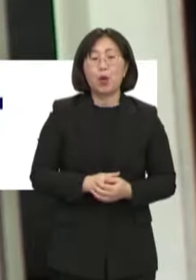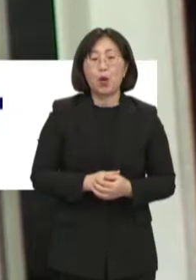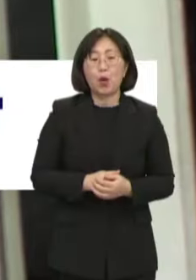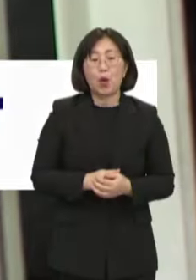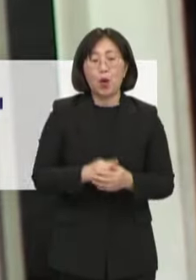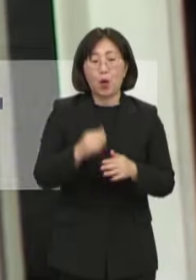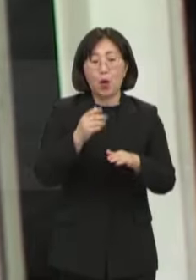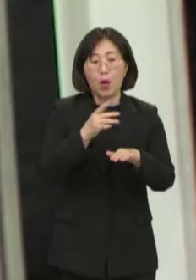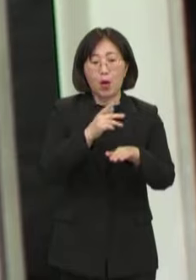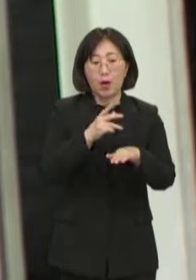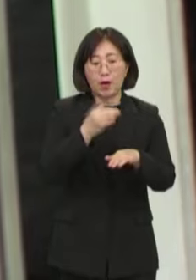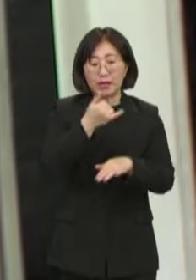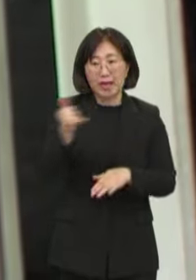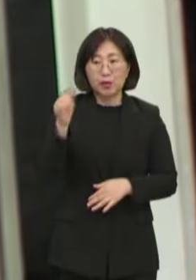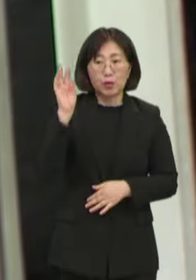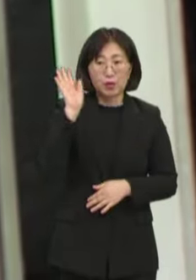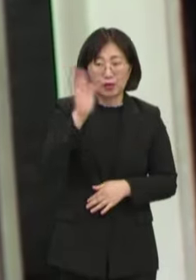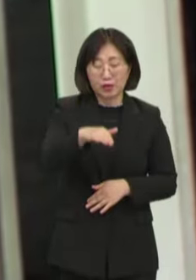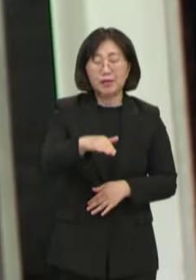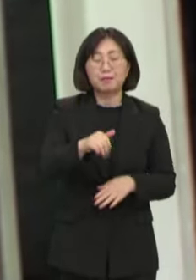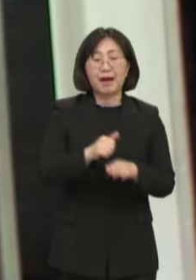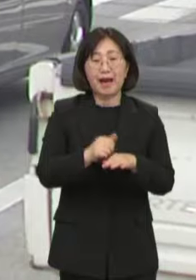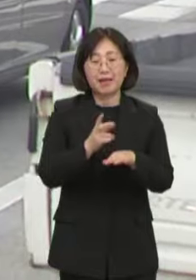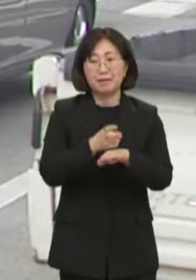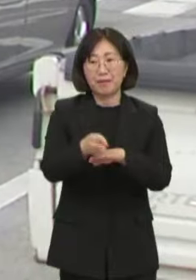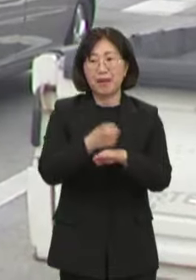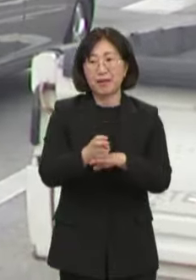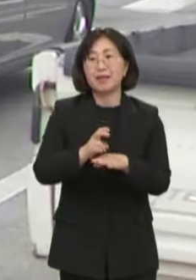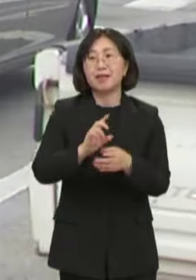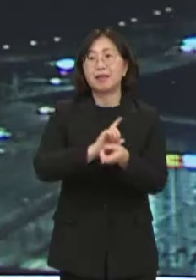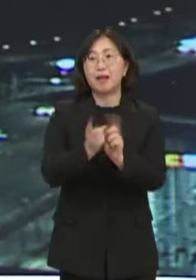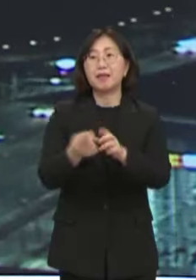세종행 BRT 막차 이용이 편리해질 전망입니다.